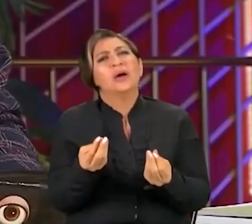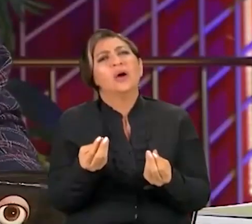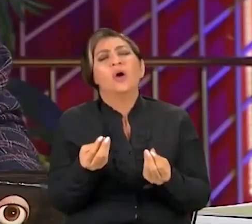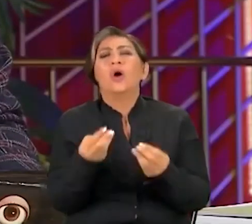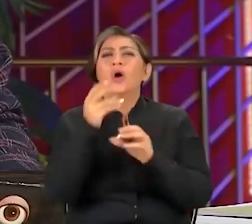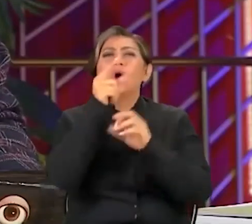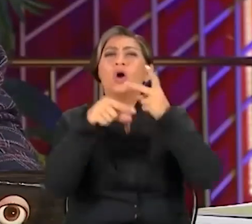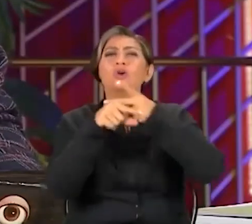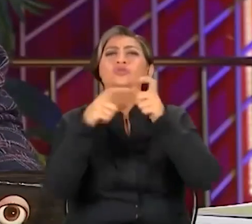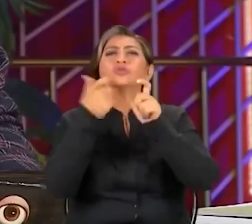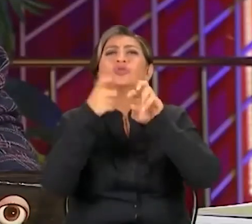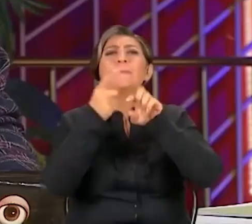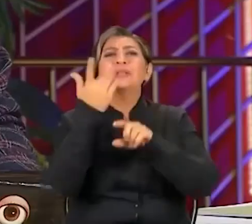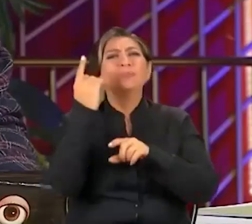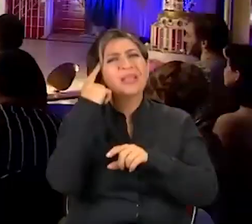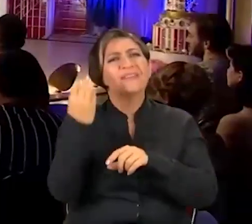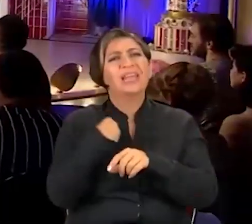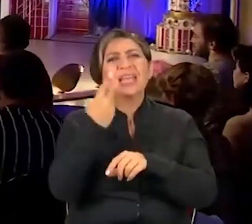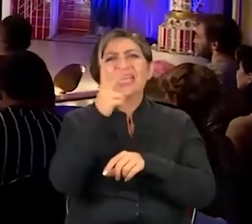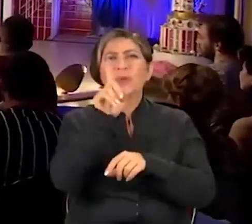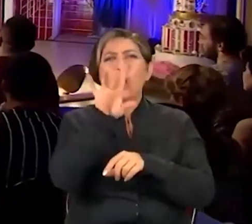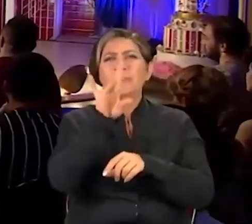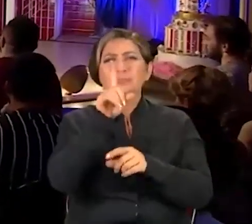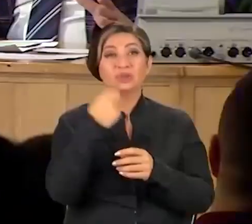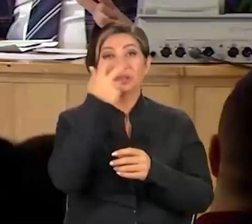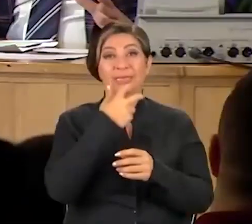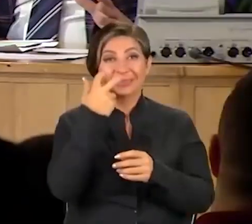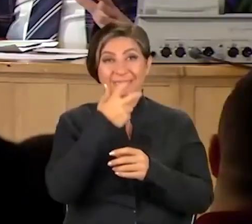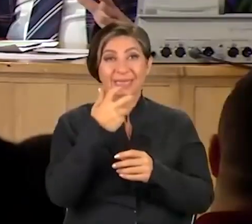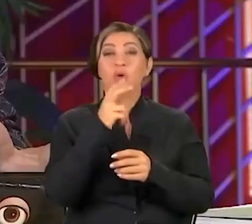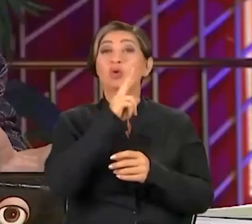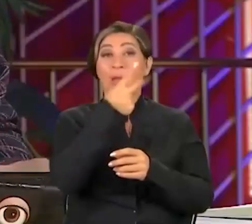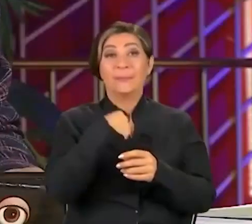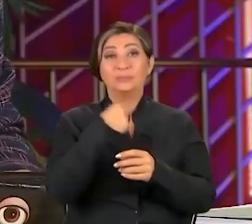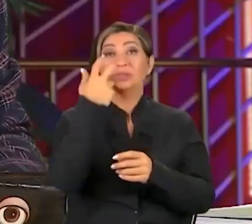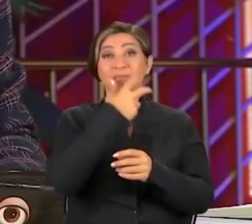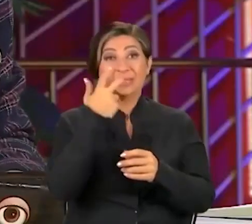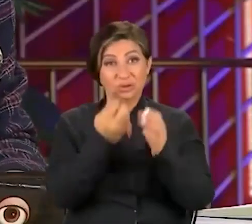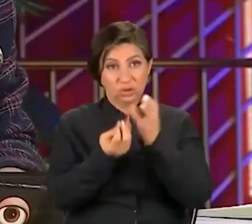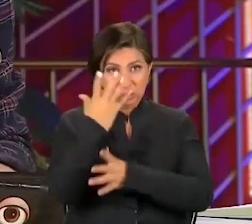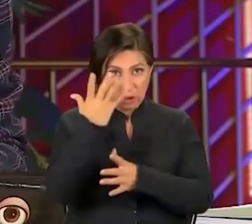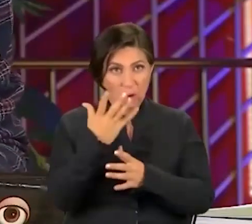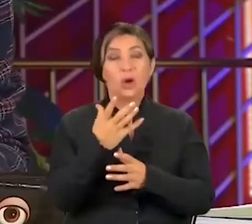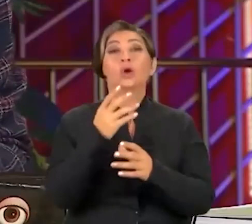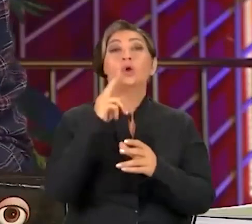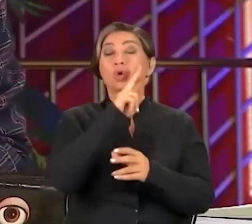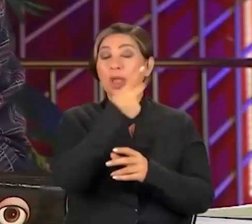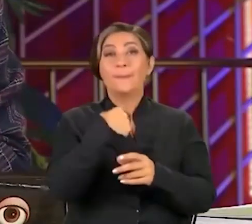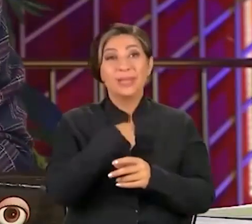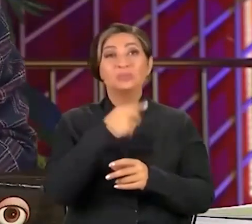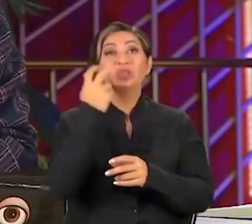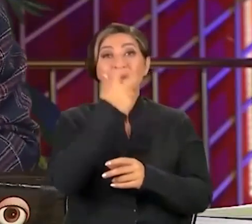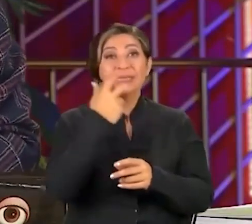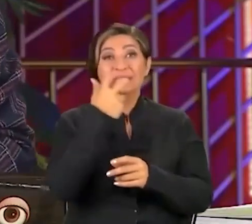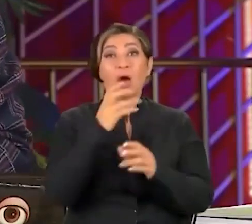Özgür bana bir bilgi verdin biraz önce. 2015'te bir olay oluyor. Evet, Günah Benim şarkısı çıkıyor. Ve Günah Benim